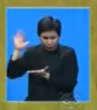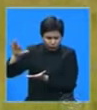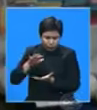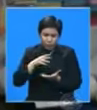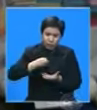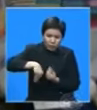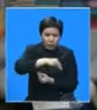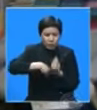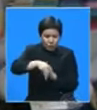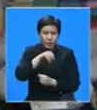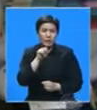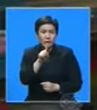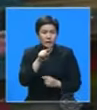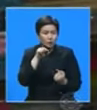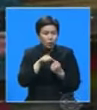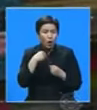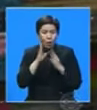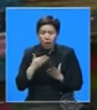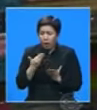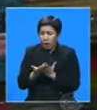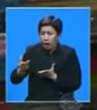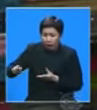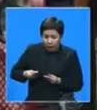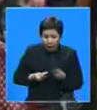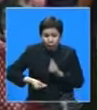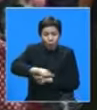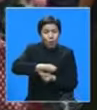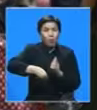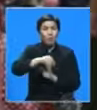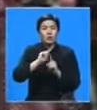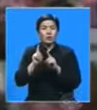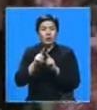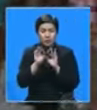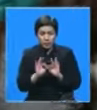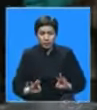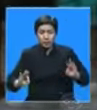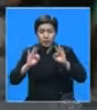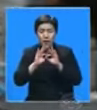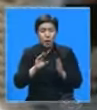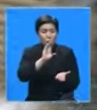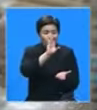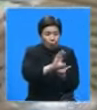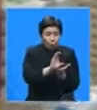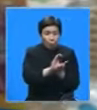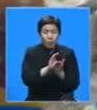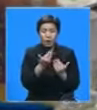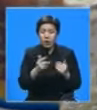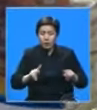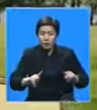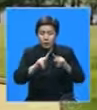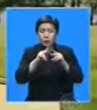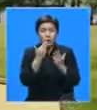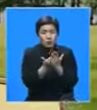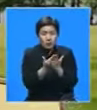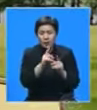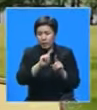าสู่ระบบเศรษฐกิจให้ถึงมือประชาชนโดยเร็วที่สุดก็ได้มอบหมายให้กระทรวงการคลังสำนักงบประมาณกระทรวงมหาดไทยกรมบัญชีกลางได้ช่วยกันทำ